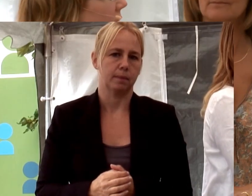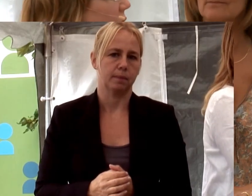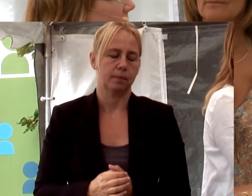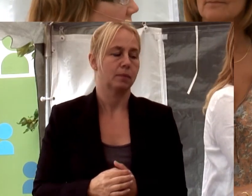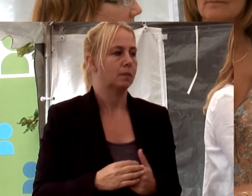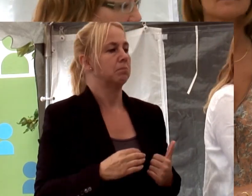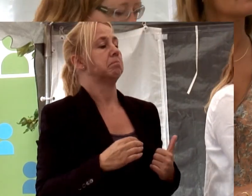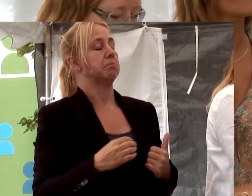Då har vi lärt oss en läxa där.